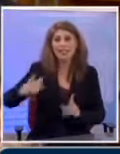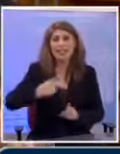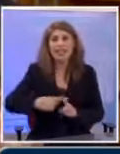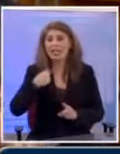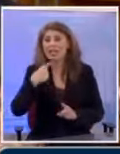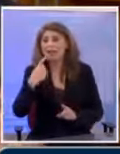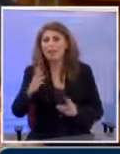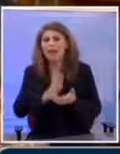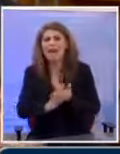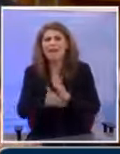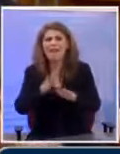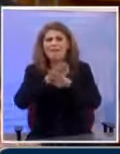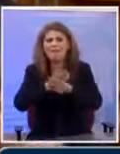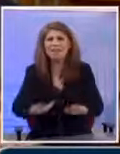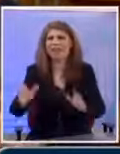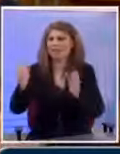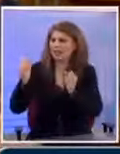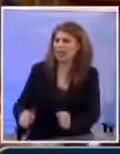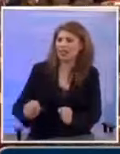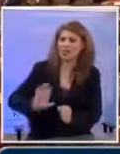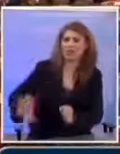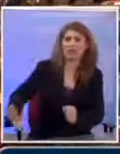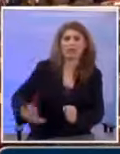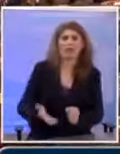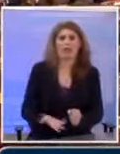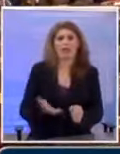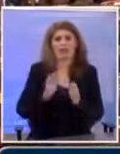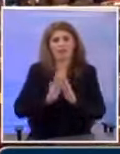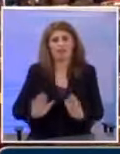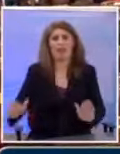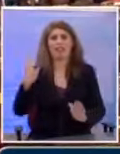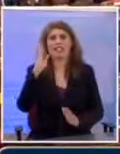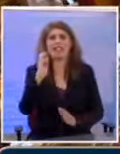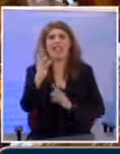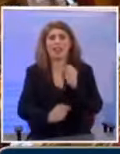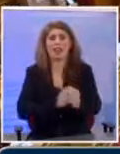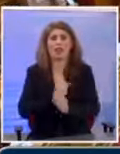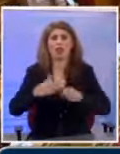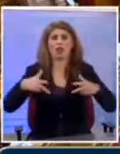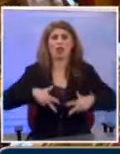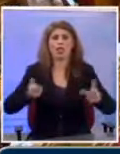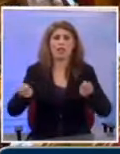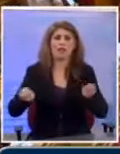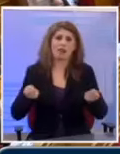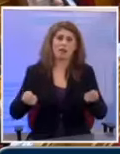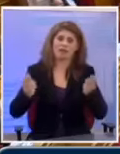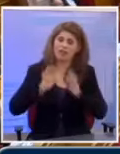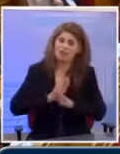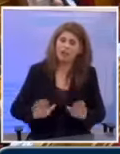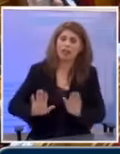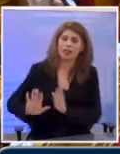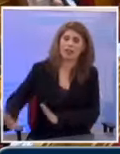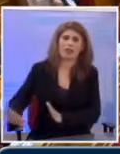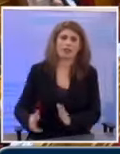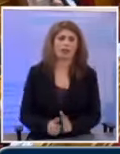πει φτάνει πια, καθίστε και λίγο στην άκρη, φτάνει πια, 40 χρόνια κυβερνάγατε. Θέλω λοιπόν, κύριε Μητσοτάκη, να